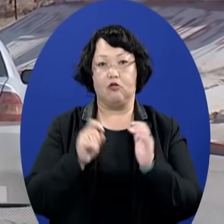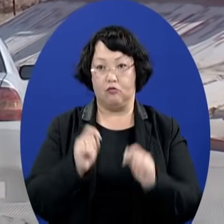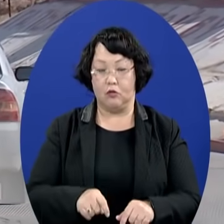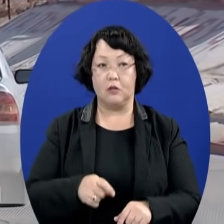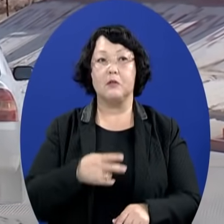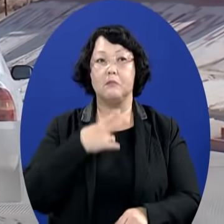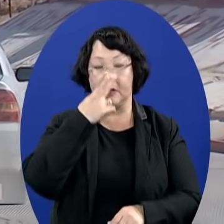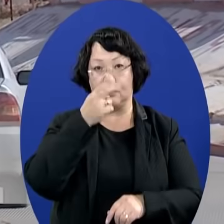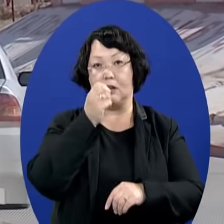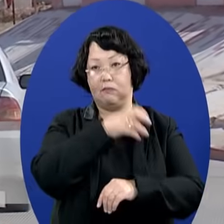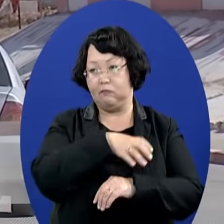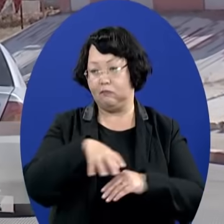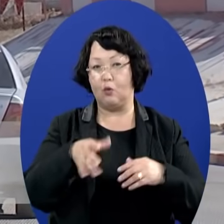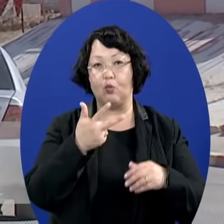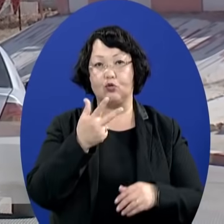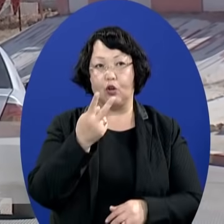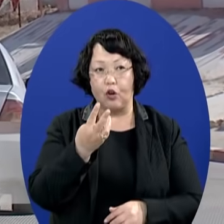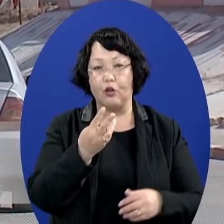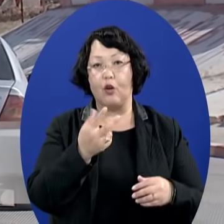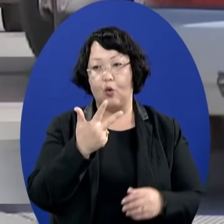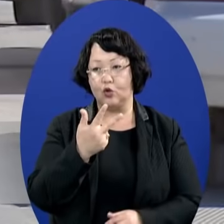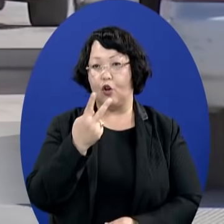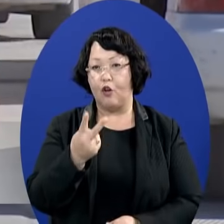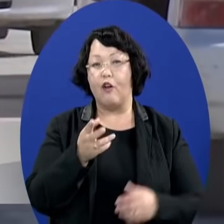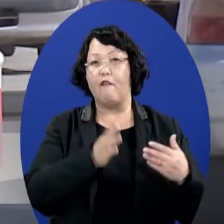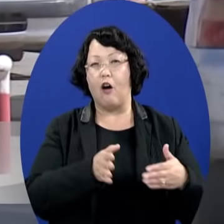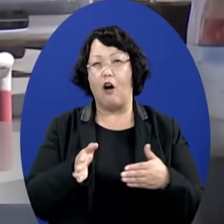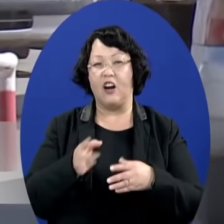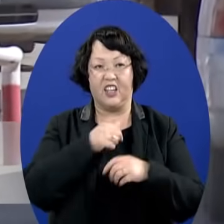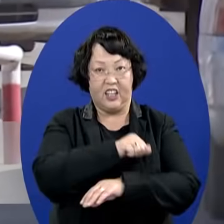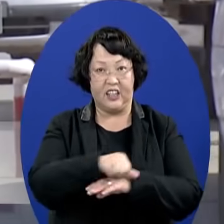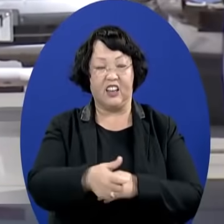атсан 32 вагон л хил нэвтрээд байна.